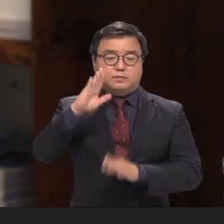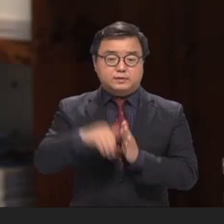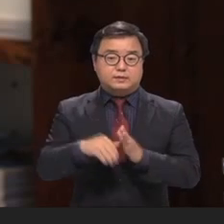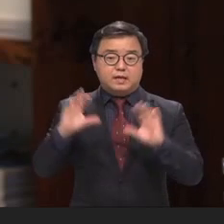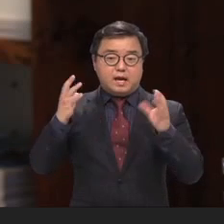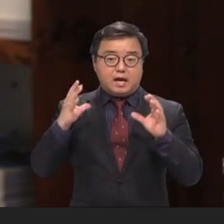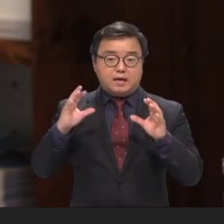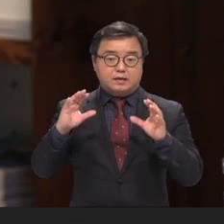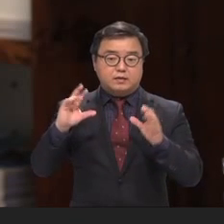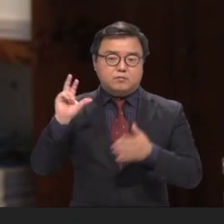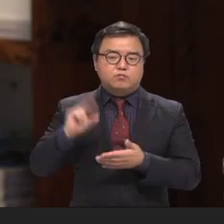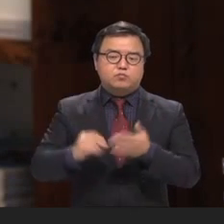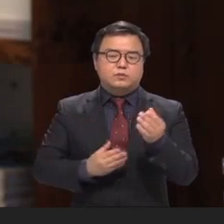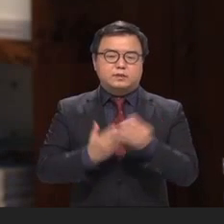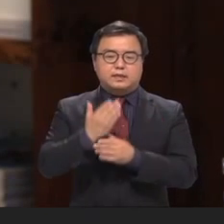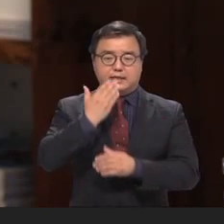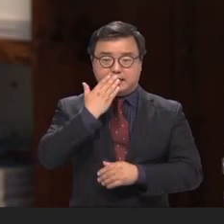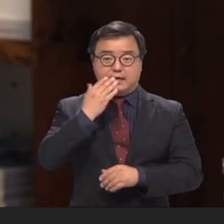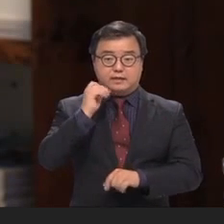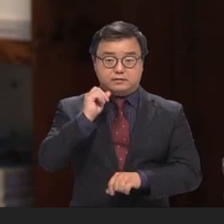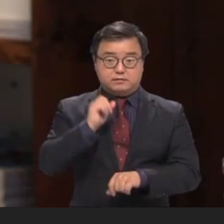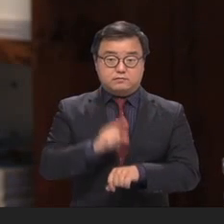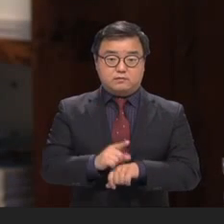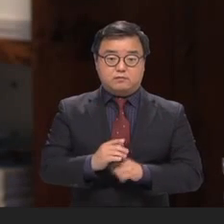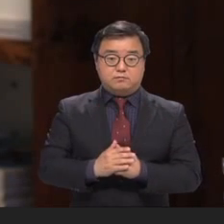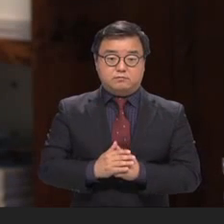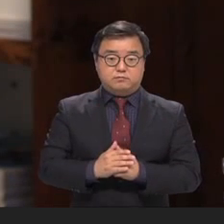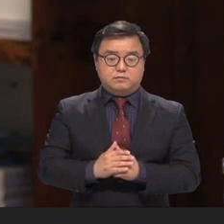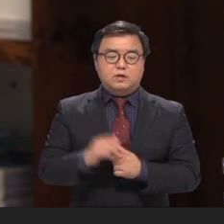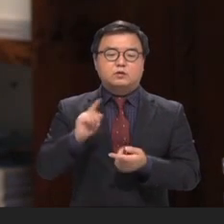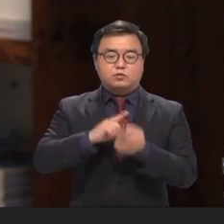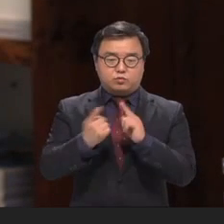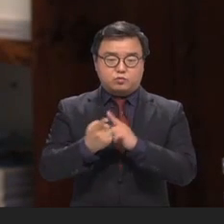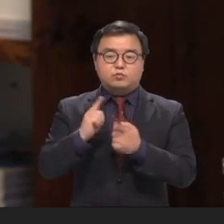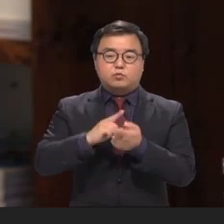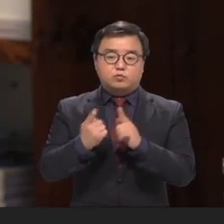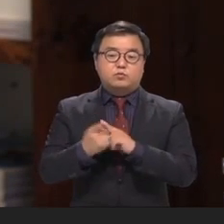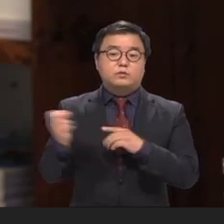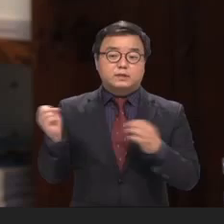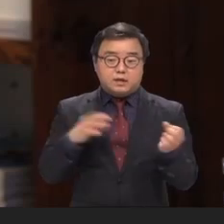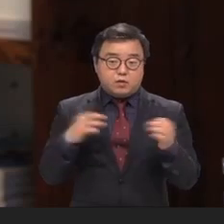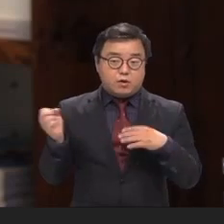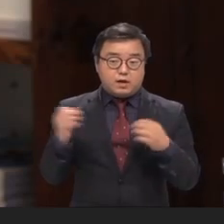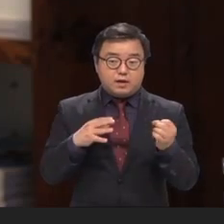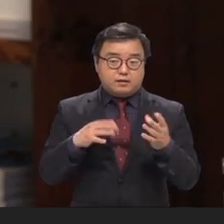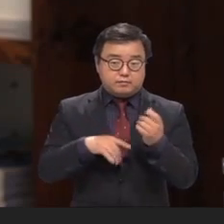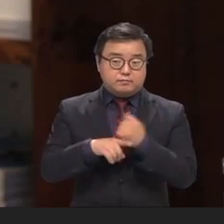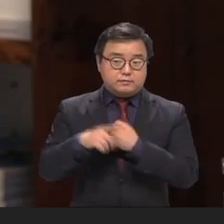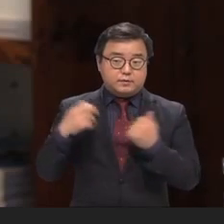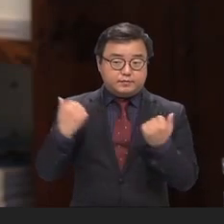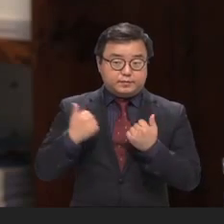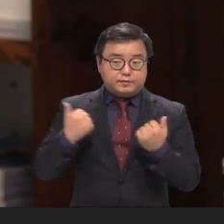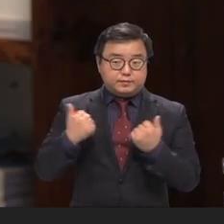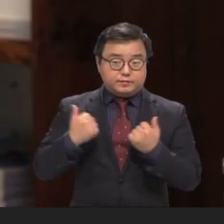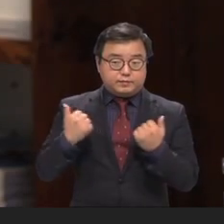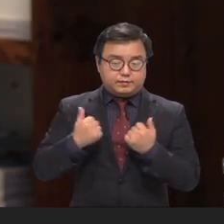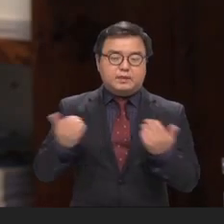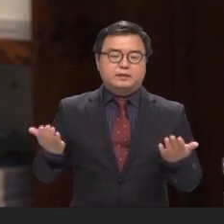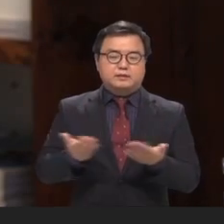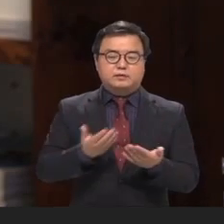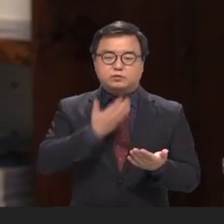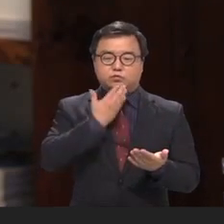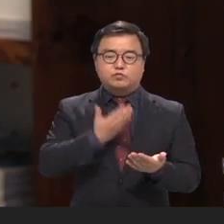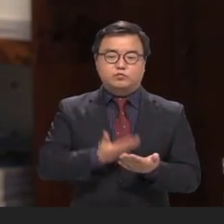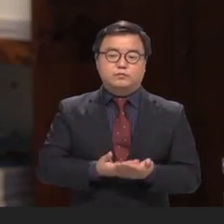아이가 문제가 생길 가능성이 있으니까 서로서로 대화를 가지고 의견을 같이 하는 것, 그 부분이 참